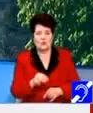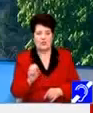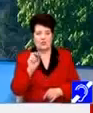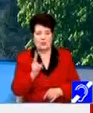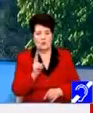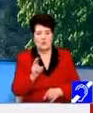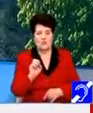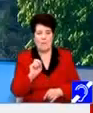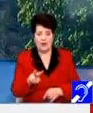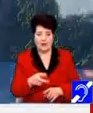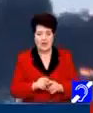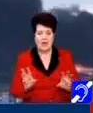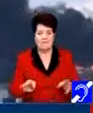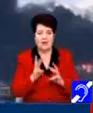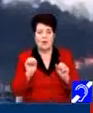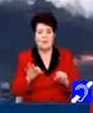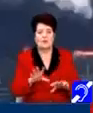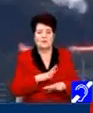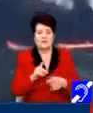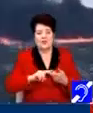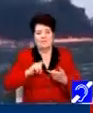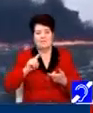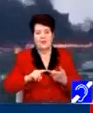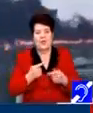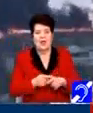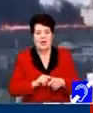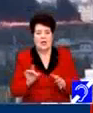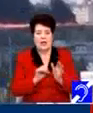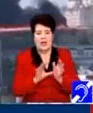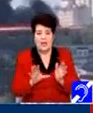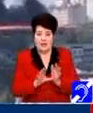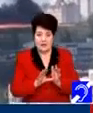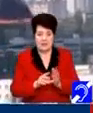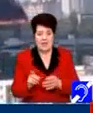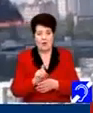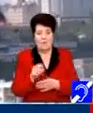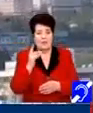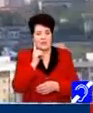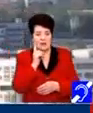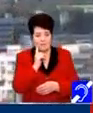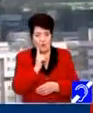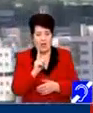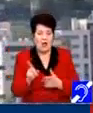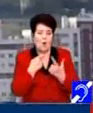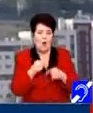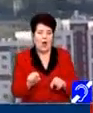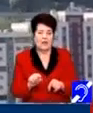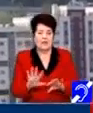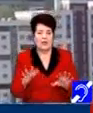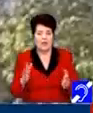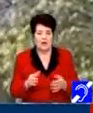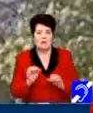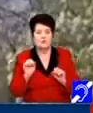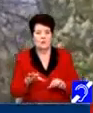aprilie. Specialiștii cred că flăcările puteau porni de la un scurt circuit în rețeaua electrică a unui operator de telefonie mobilă. O altă cauză